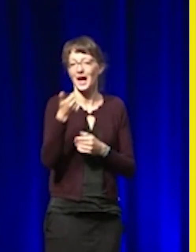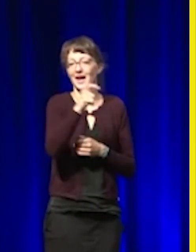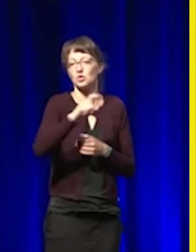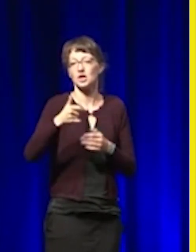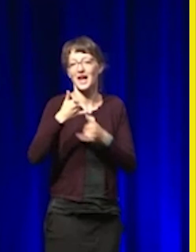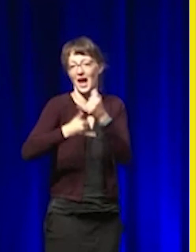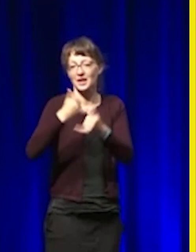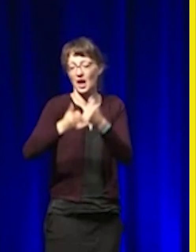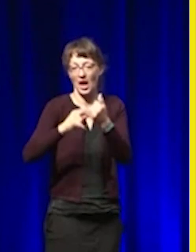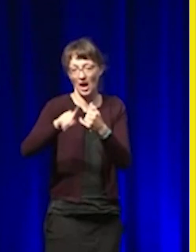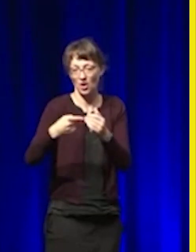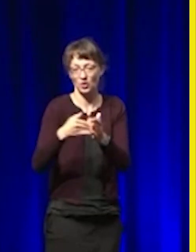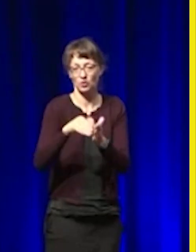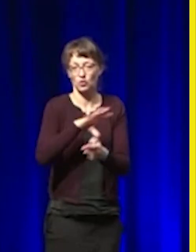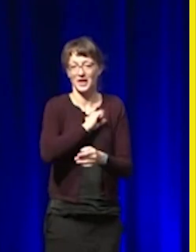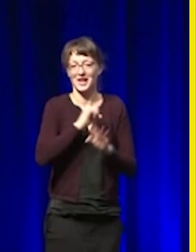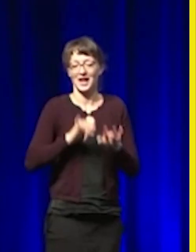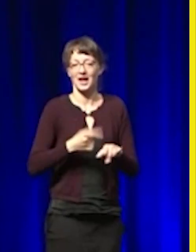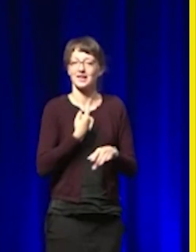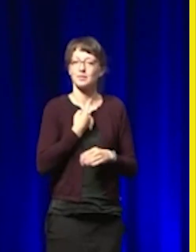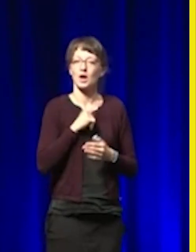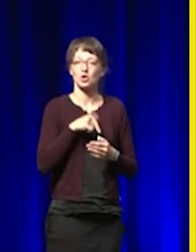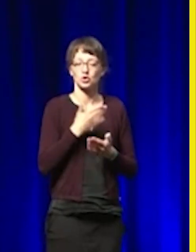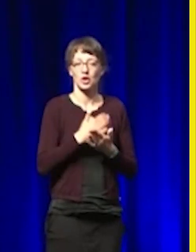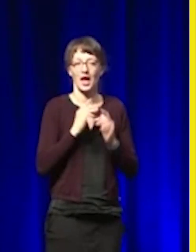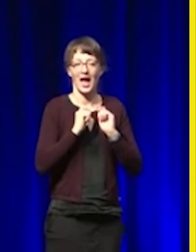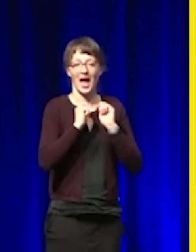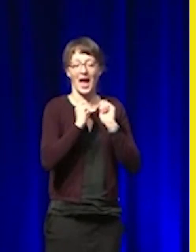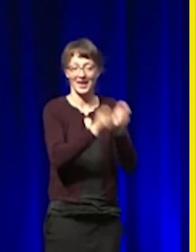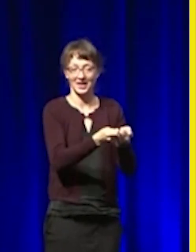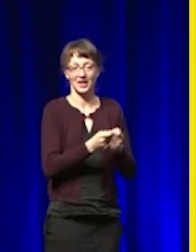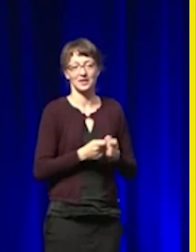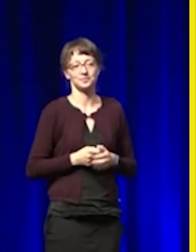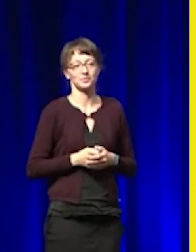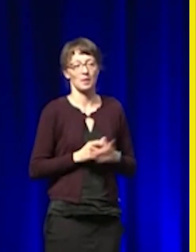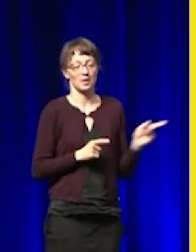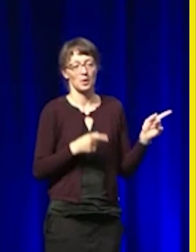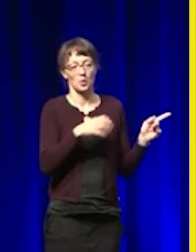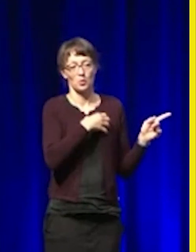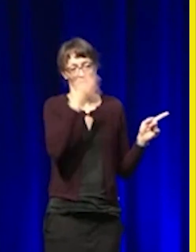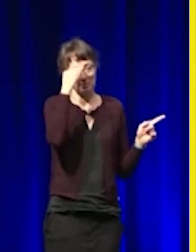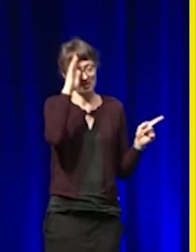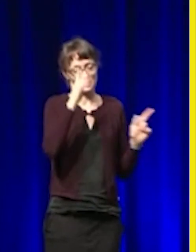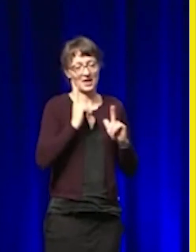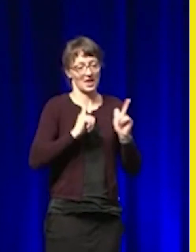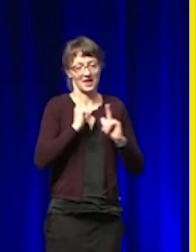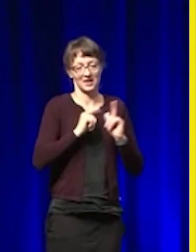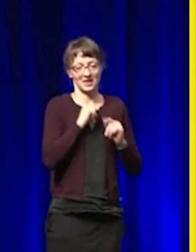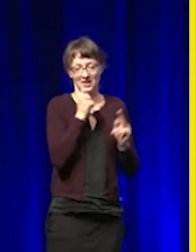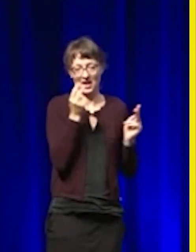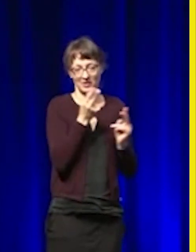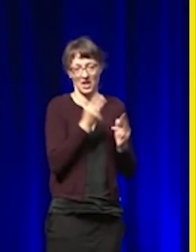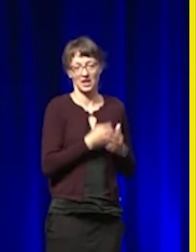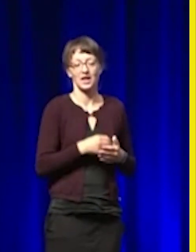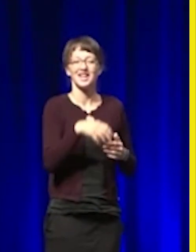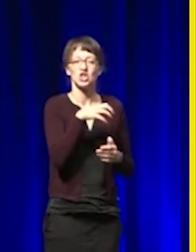Mein Vorschlag, und ich habe da auch einen Antrag dazu gestellt, der von Seiten des Bürgermeisters leider nicht näher getreten wurde, dass